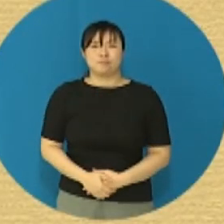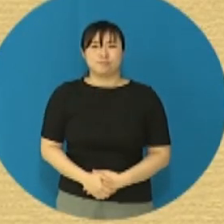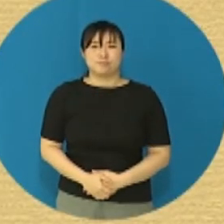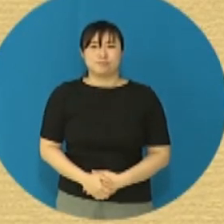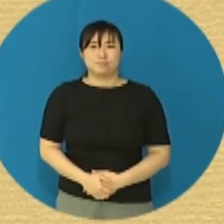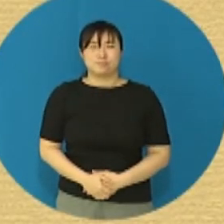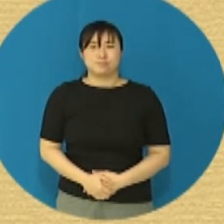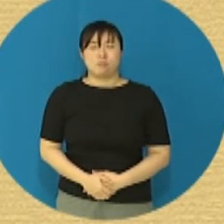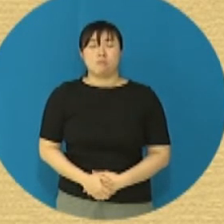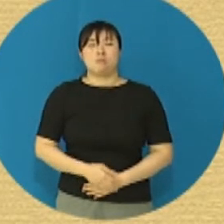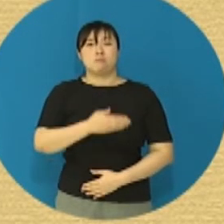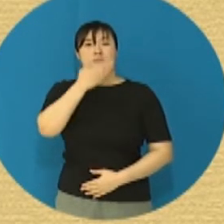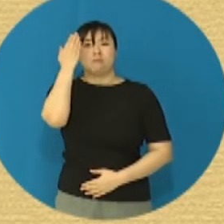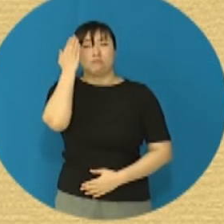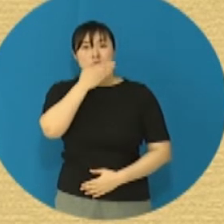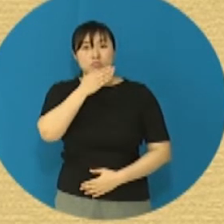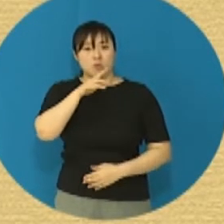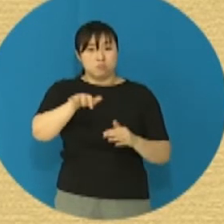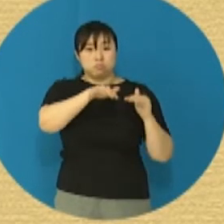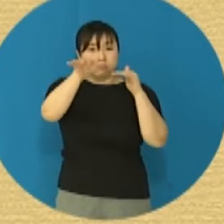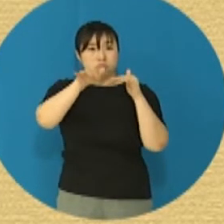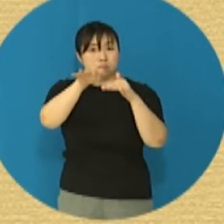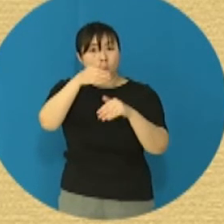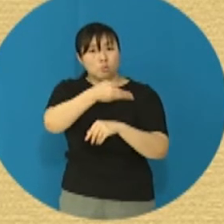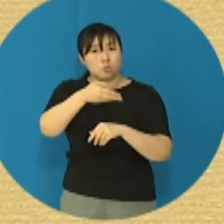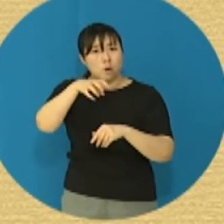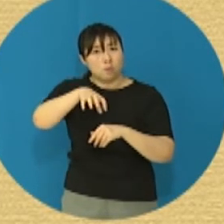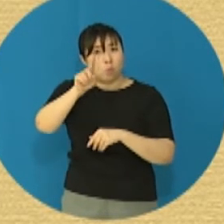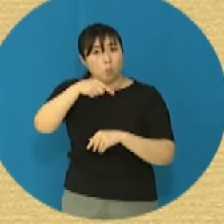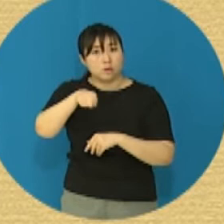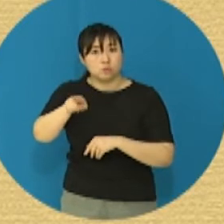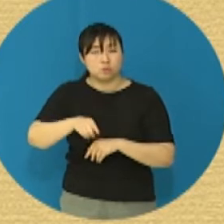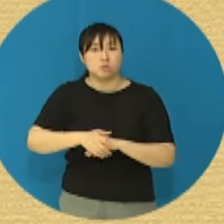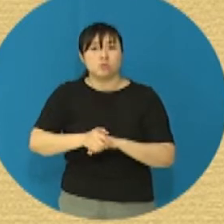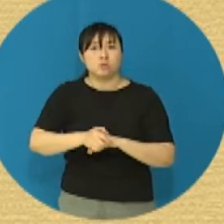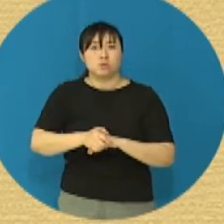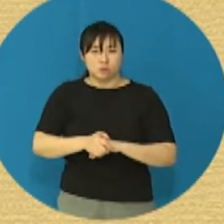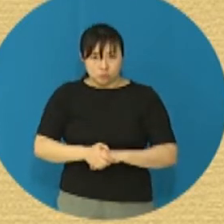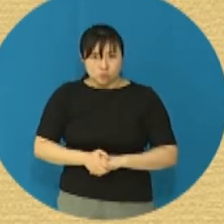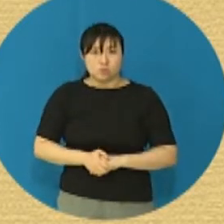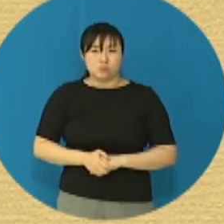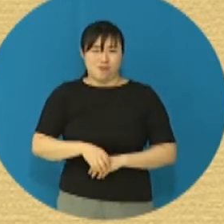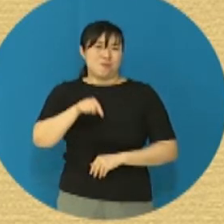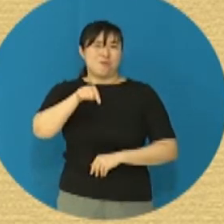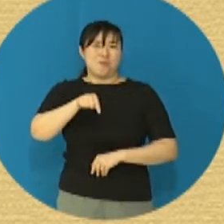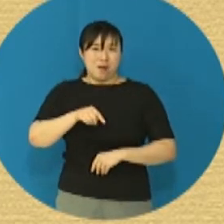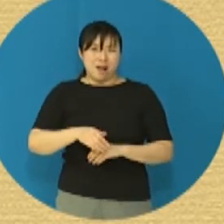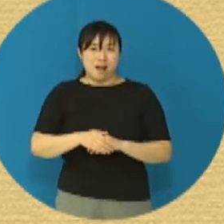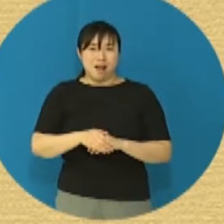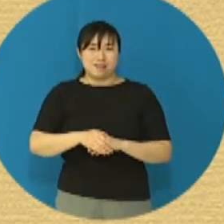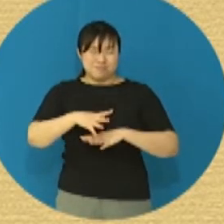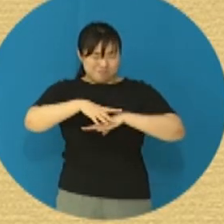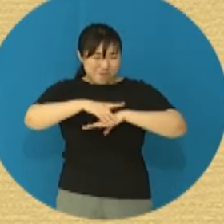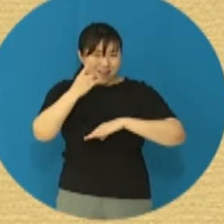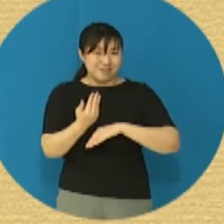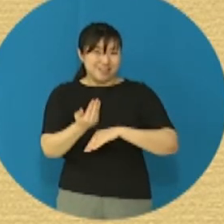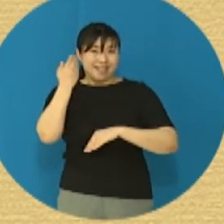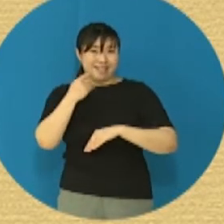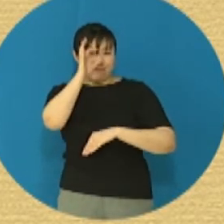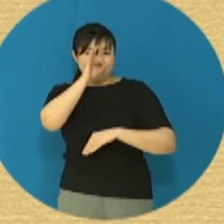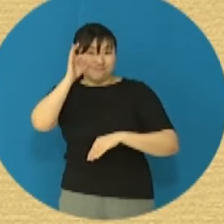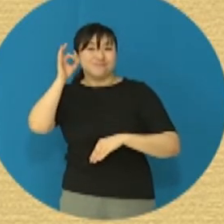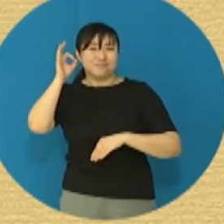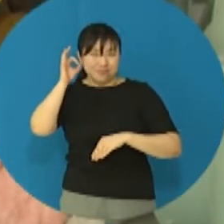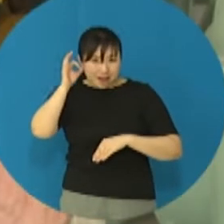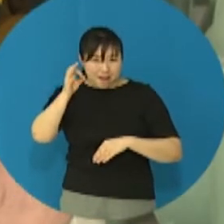こちらで汲み上げられた水というのはこの後どうなるんですか。 この先はですね、先ほどご覧になっ